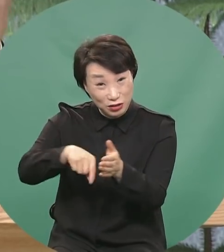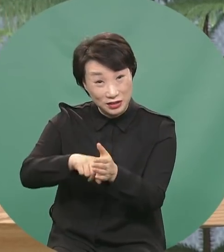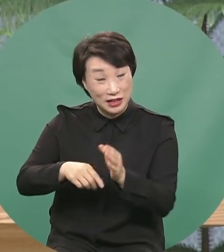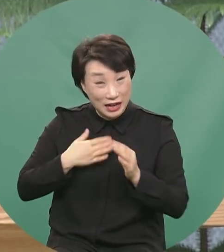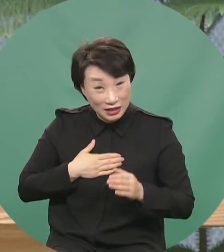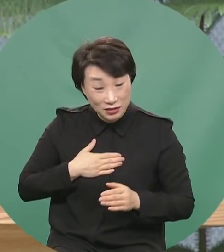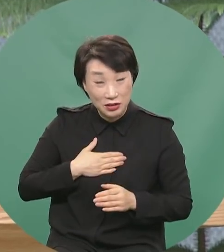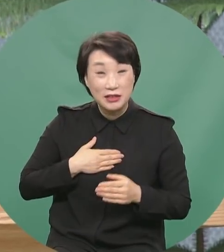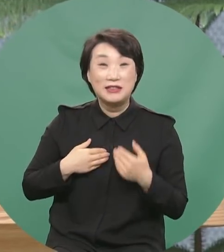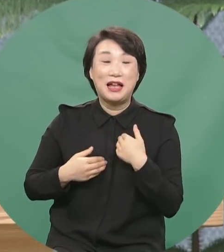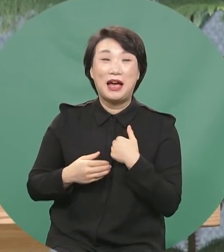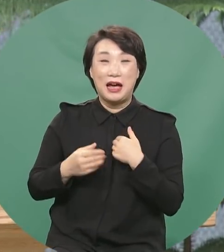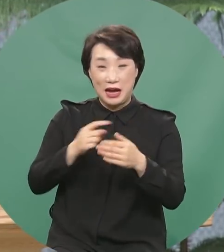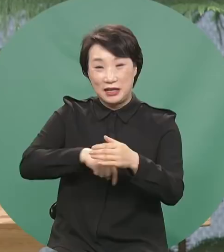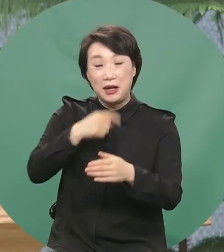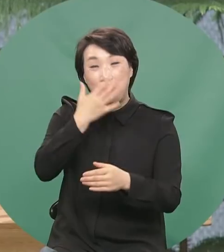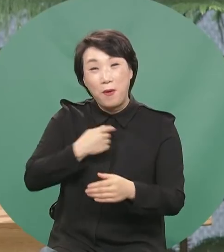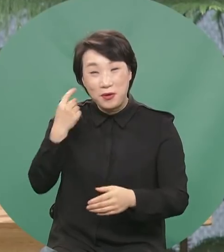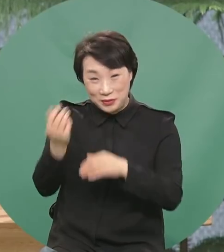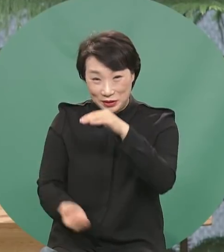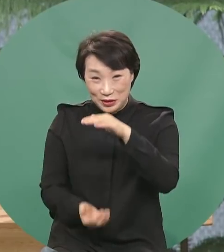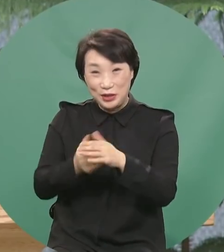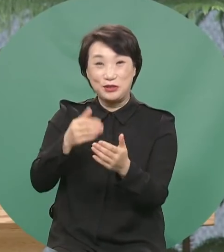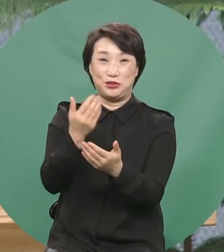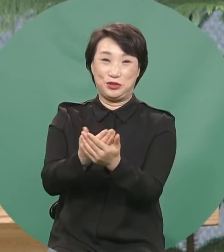내게 복음이 이루어지게 하옵소서.